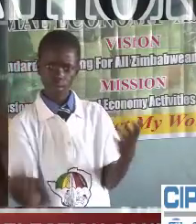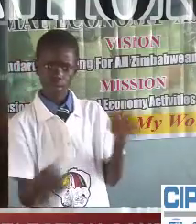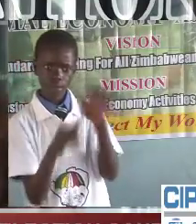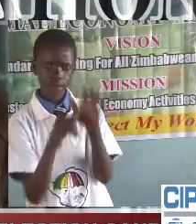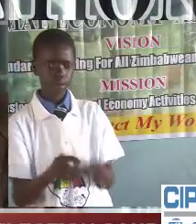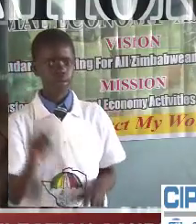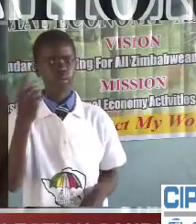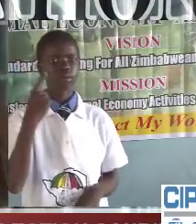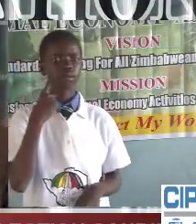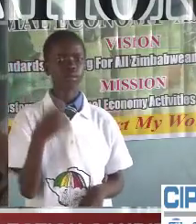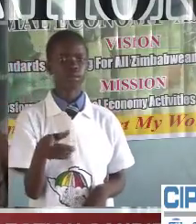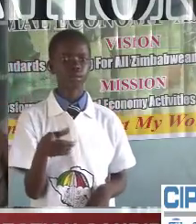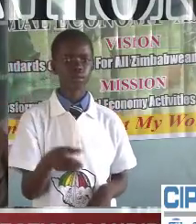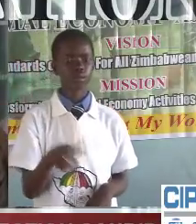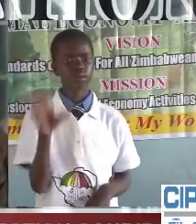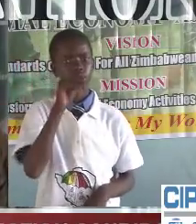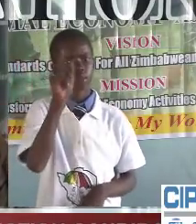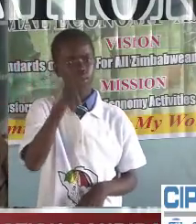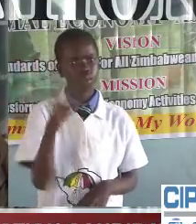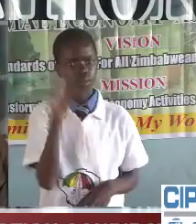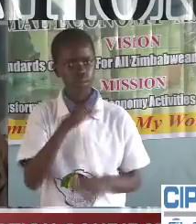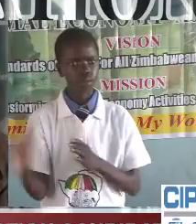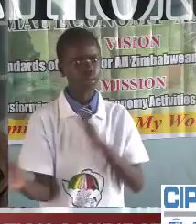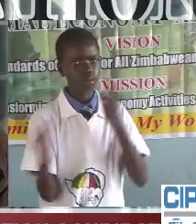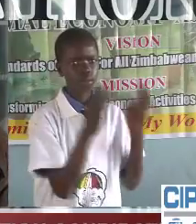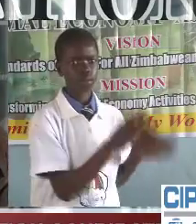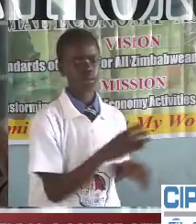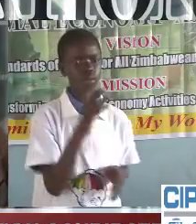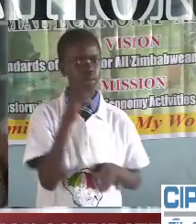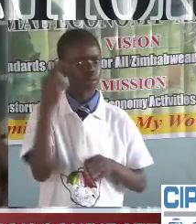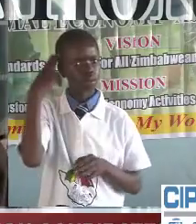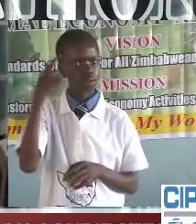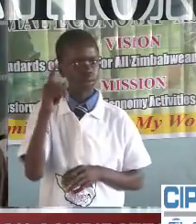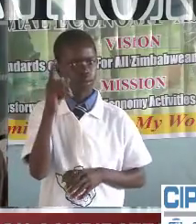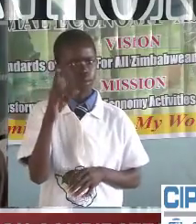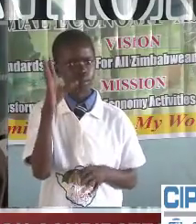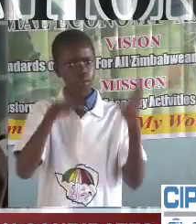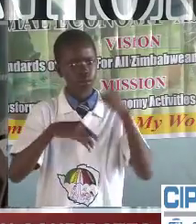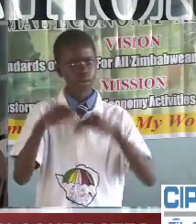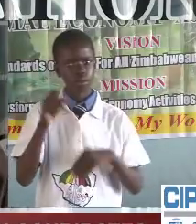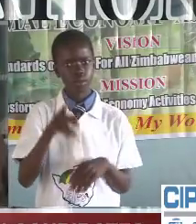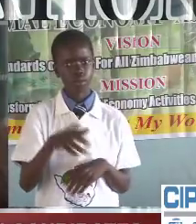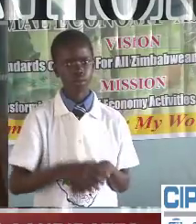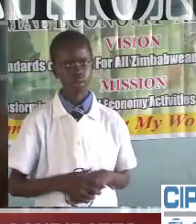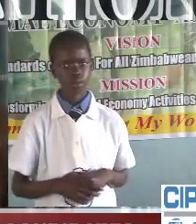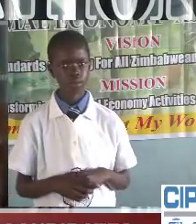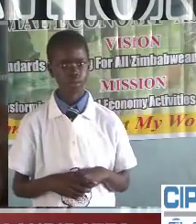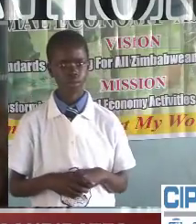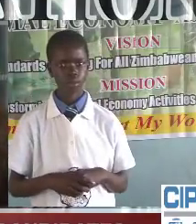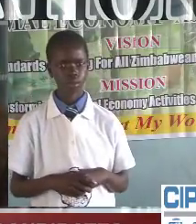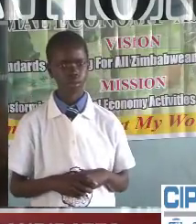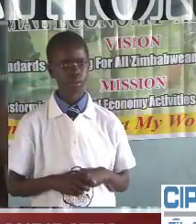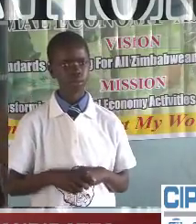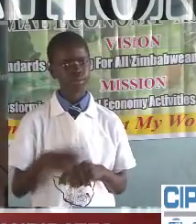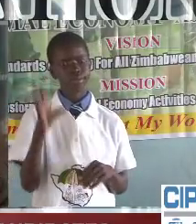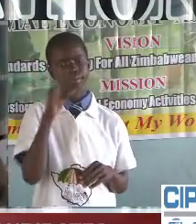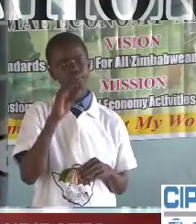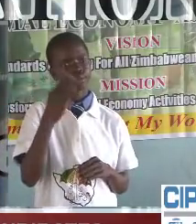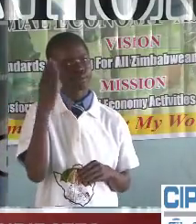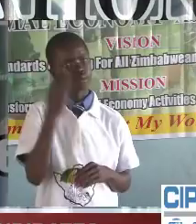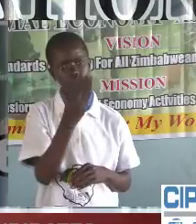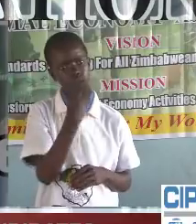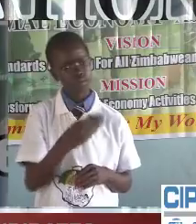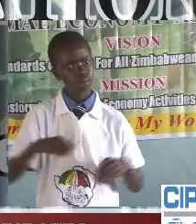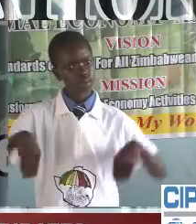Tabva ipapo chimwe chandogona kubata ndofunga pataurwa nyaya yemavendors.